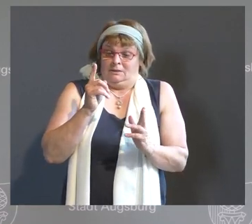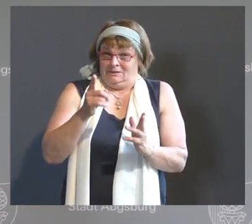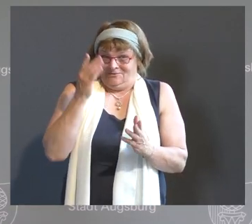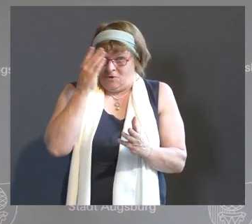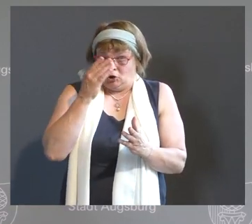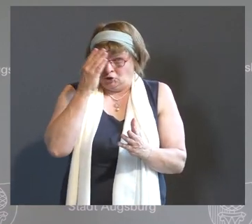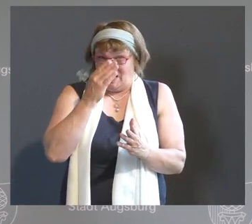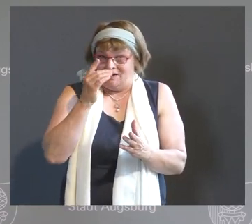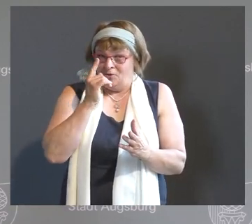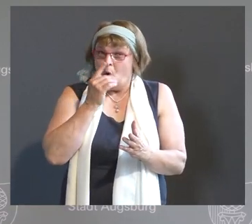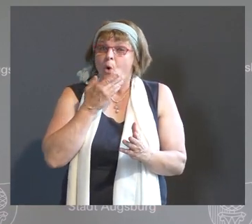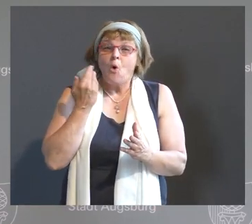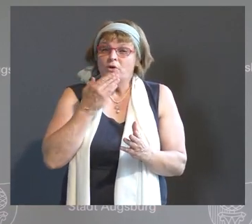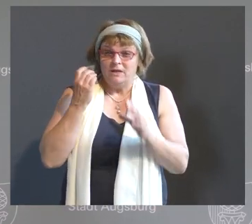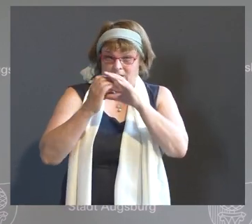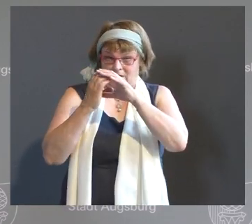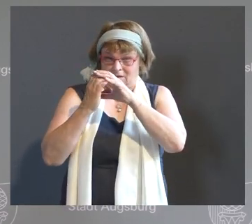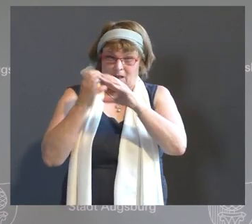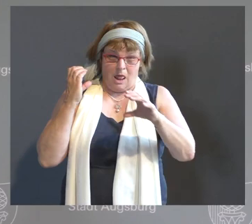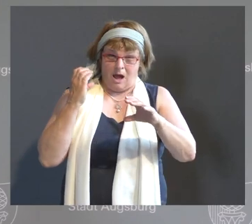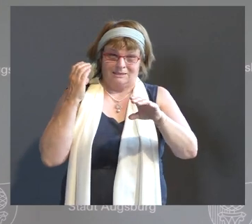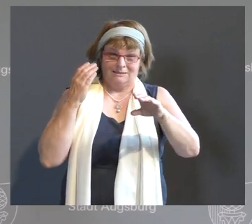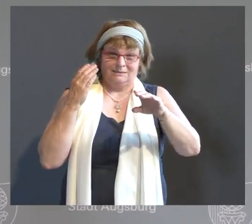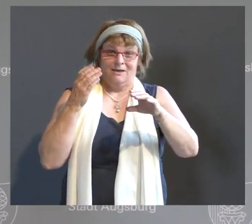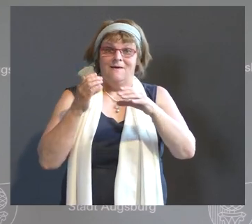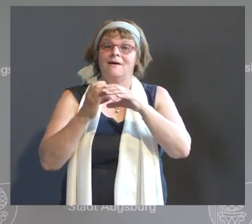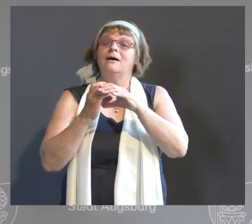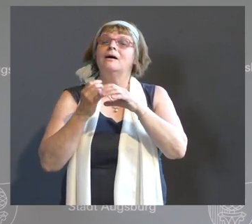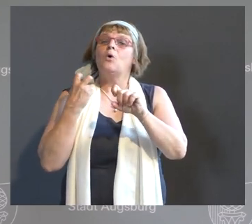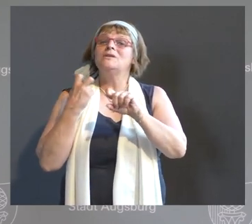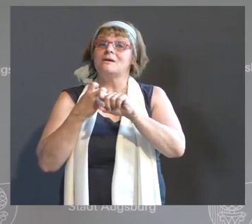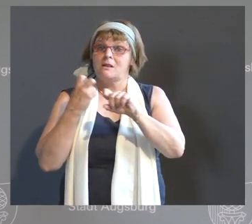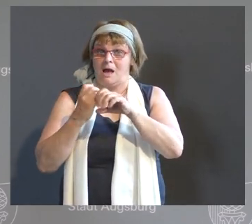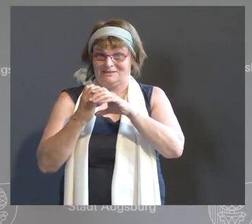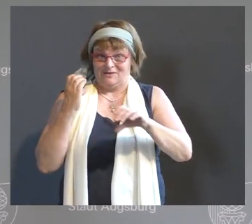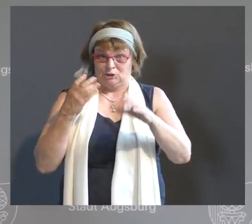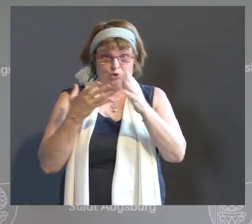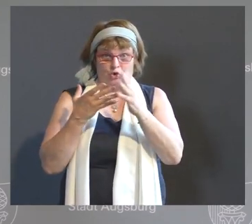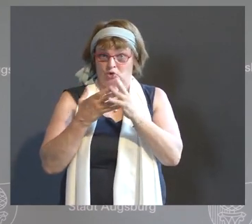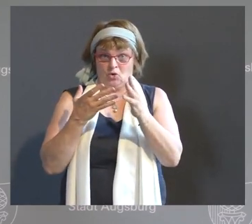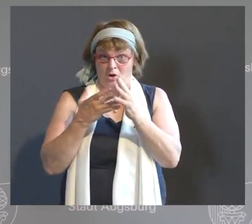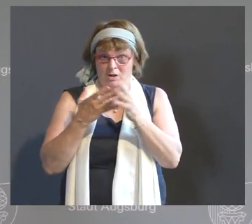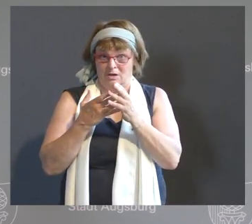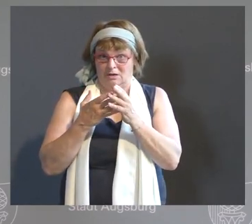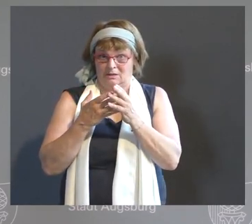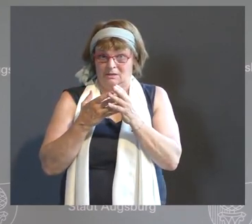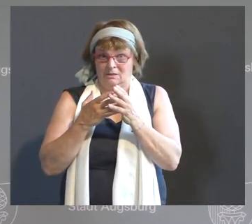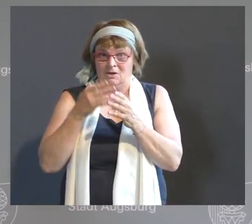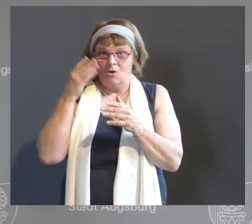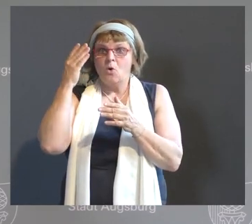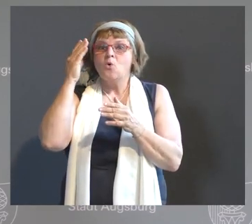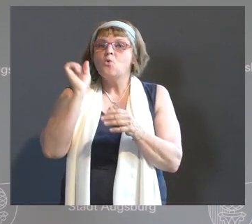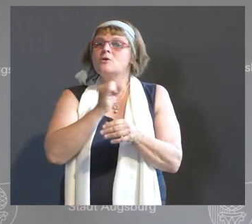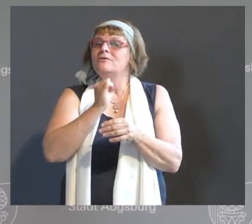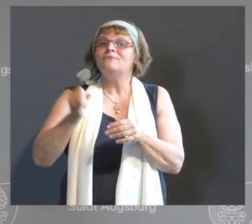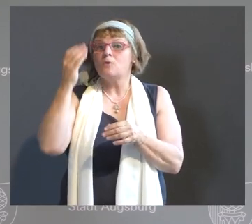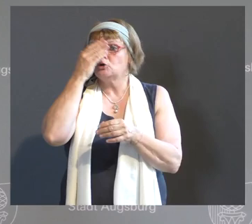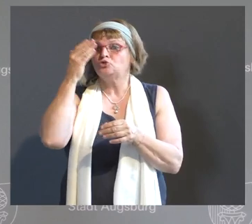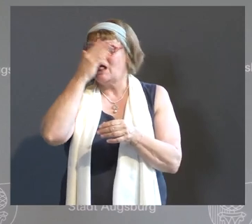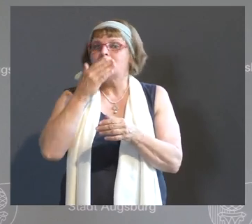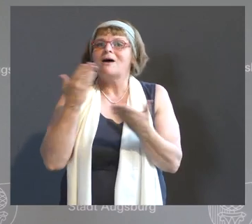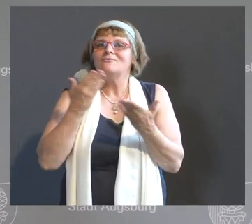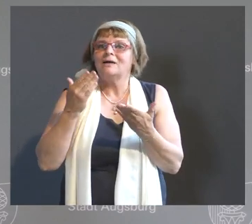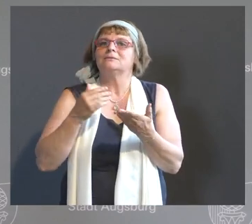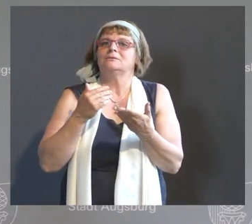was passiert wäre, wenn wir das Glasflaschenverbot in der Woche nicht verschärft hätten. Das war der richtige Schritt. Trotzdem sind sie da und die werden